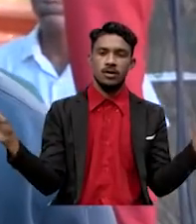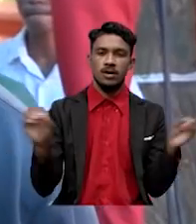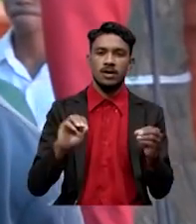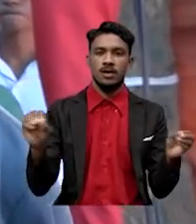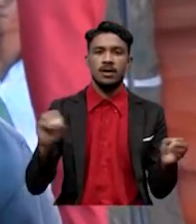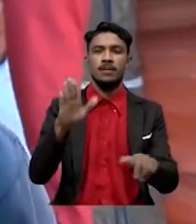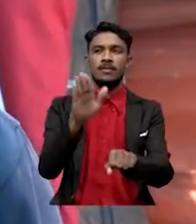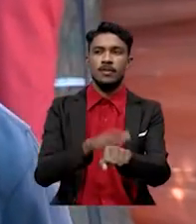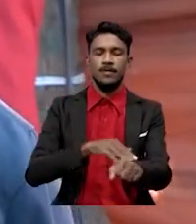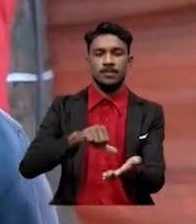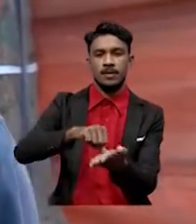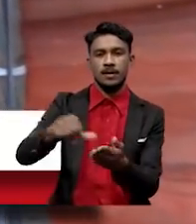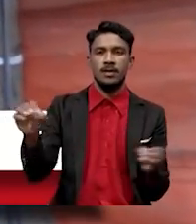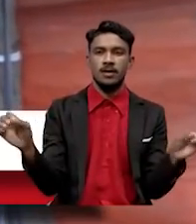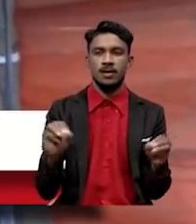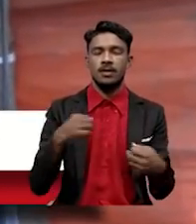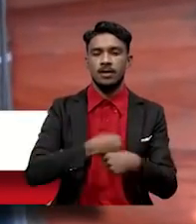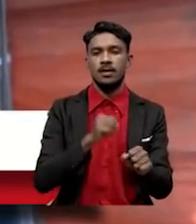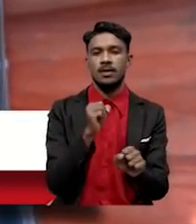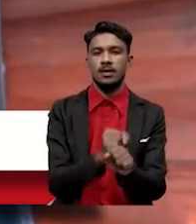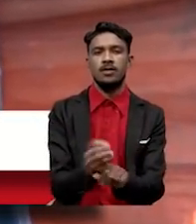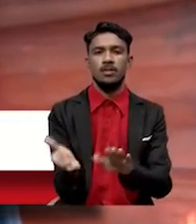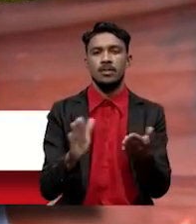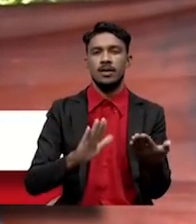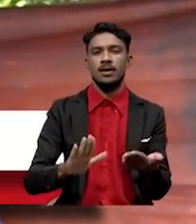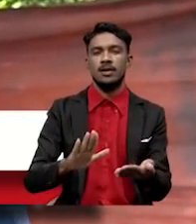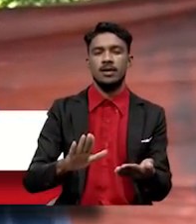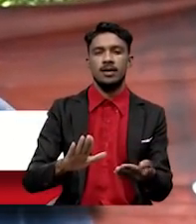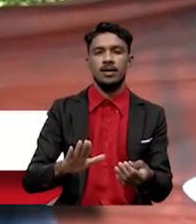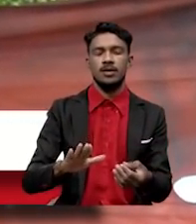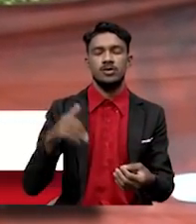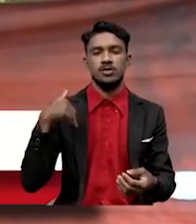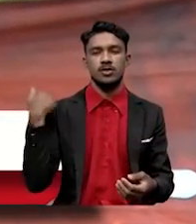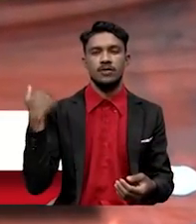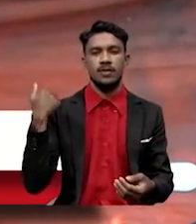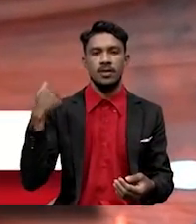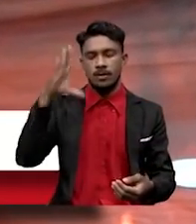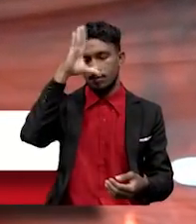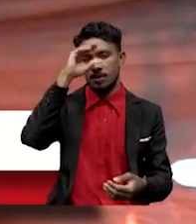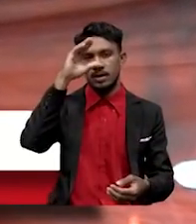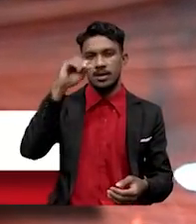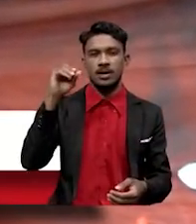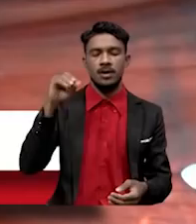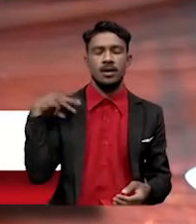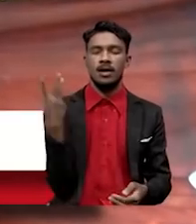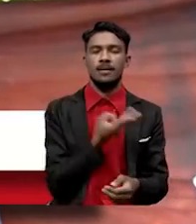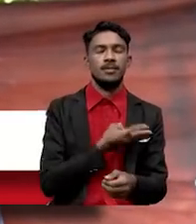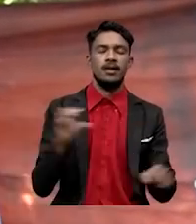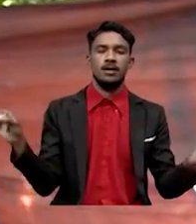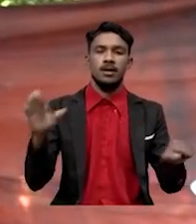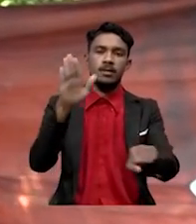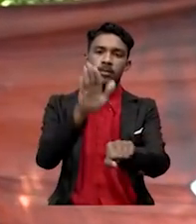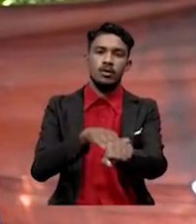oho halmate aling mane ni suspetu nam la kumvida da la kumvida ini mai